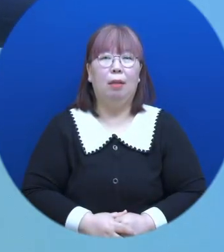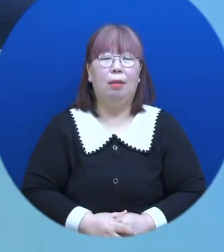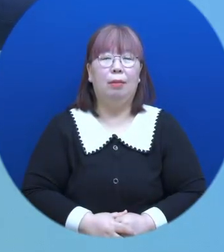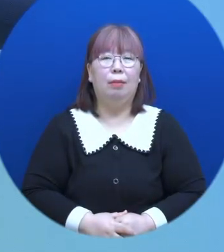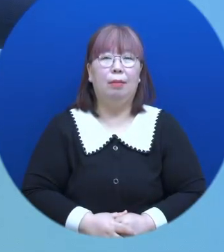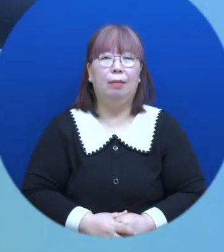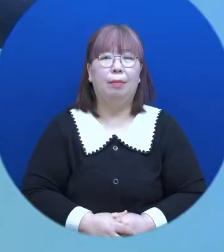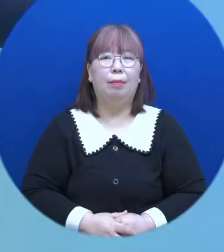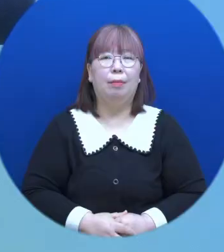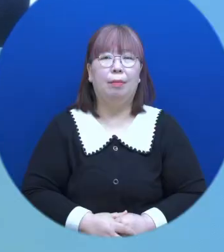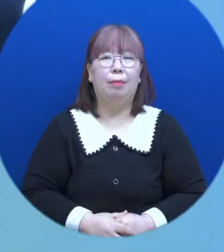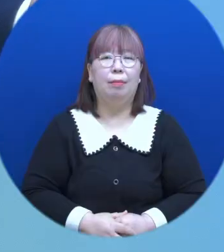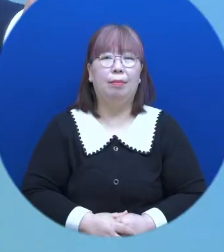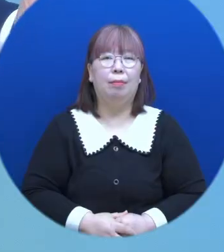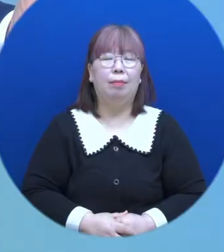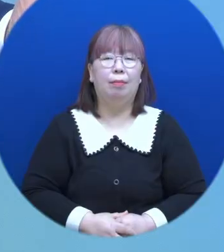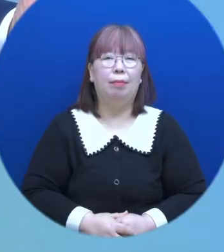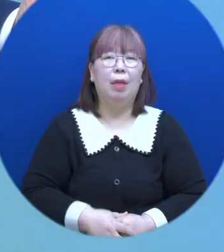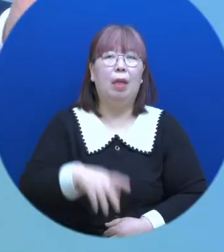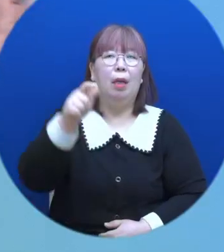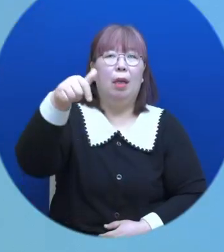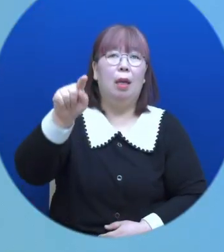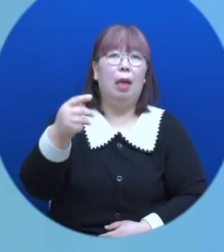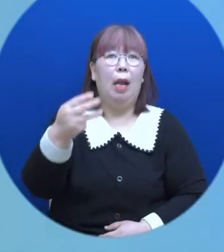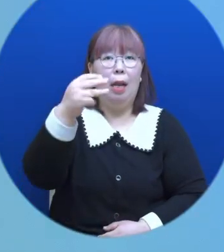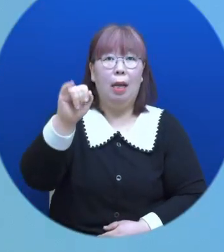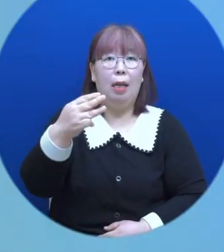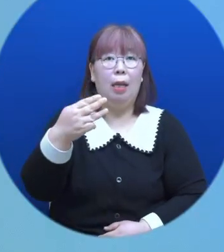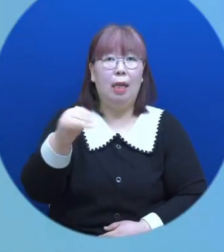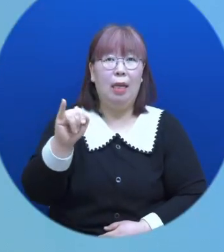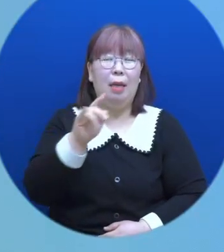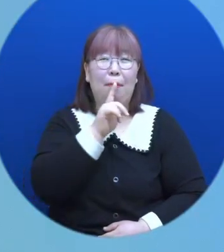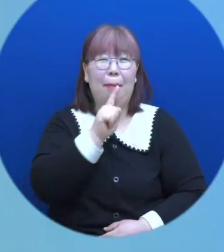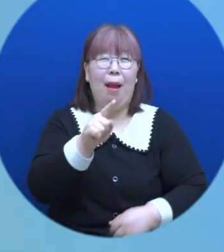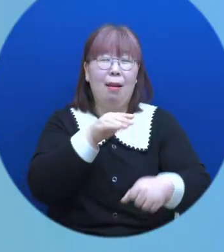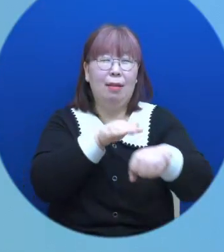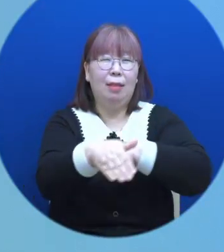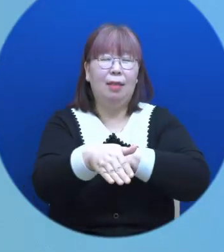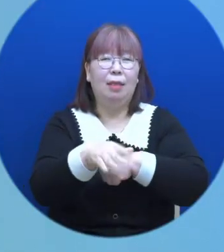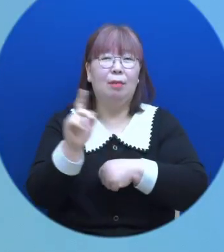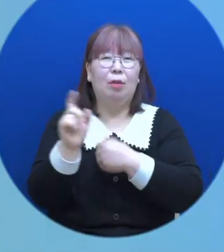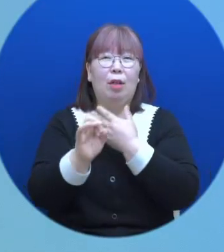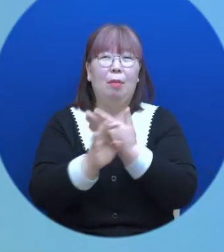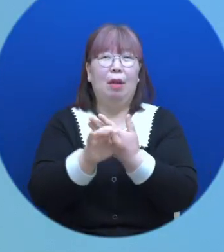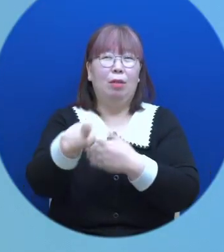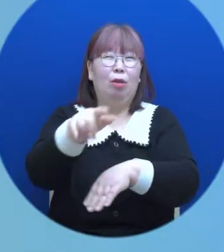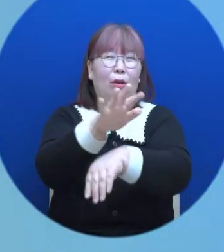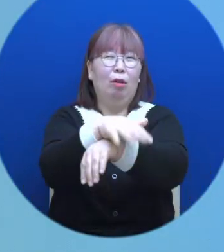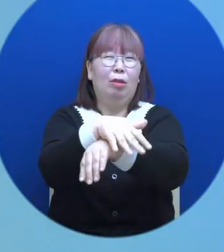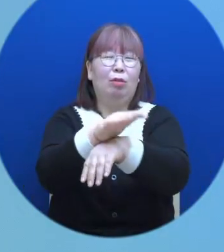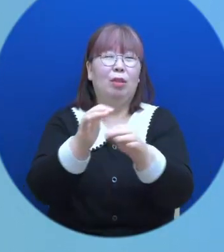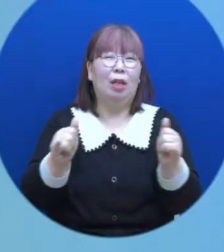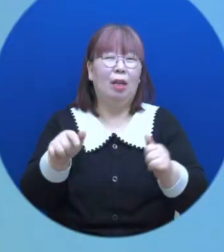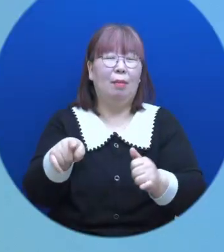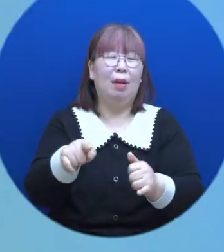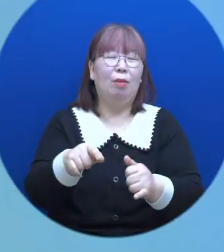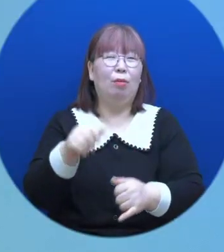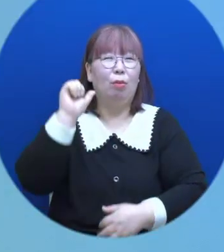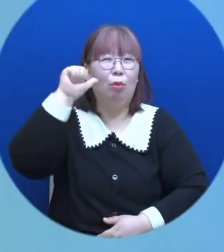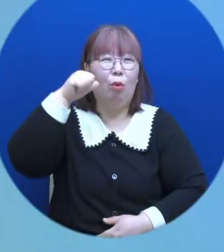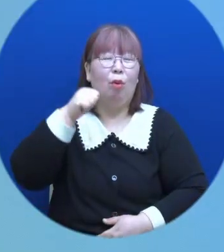되잖아요. 그리고 갈릴리 사투리를 쓴다는 것 자체는 저 촌놈이라는